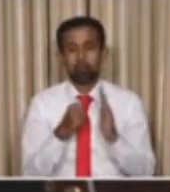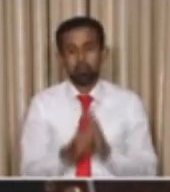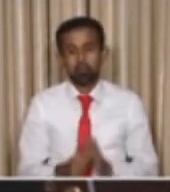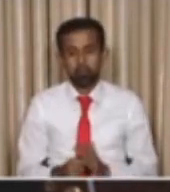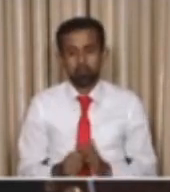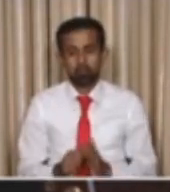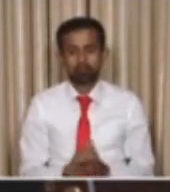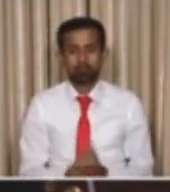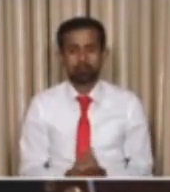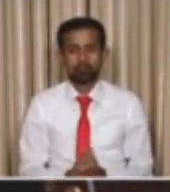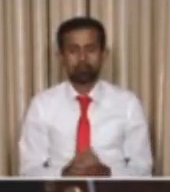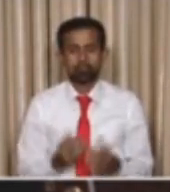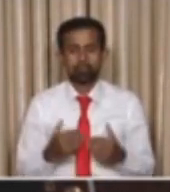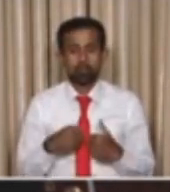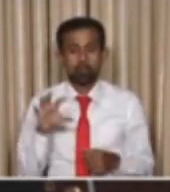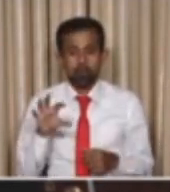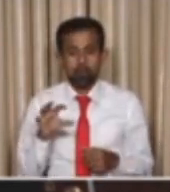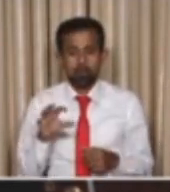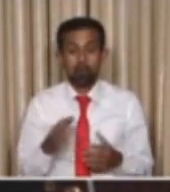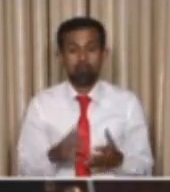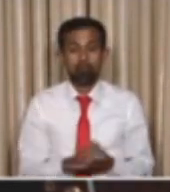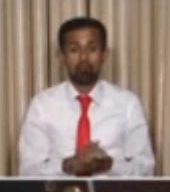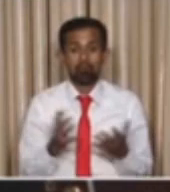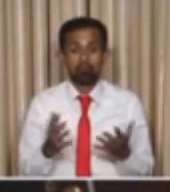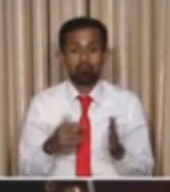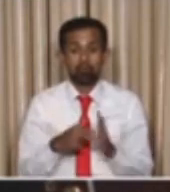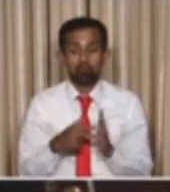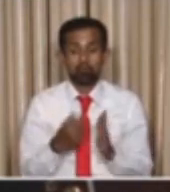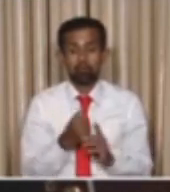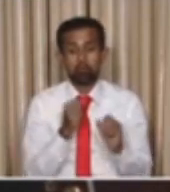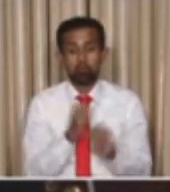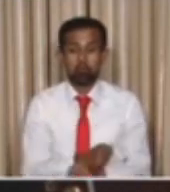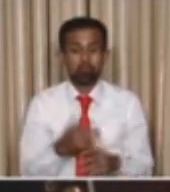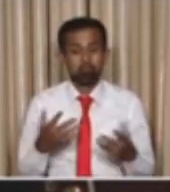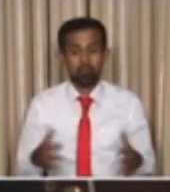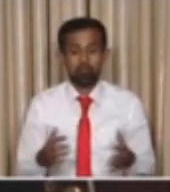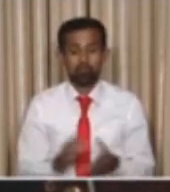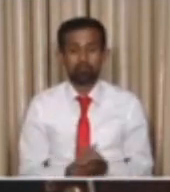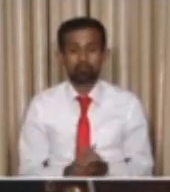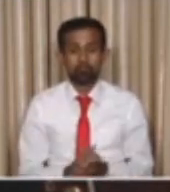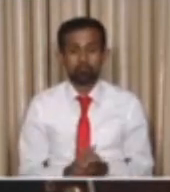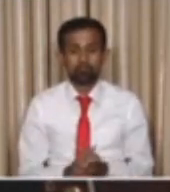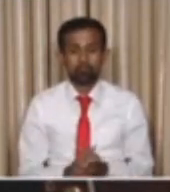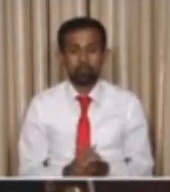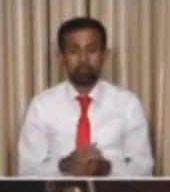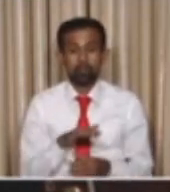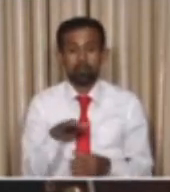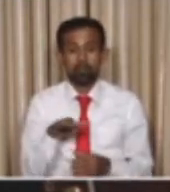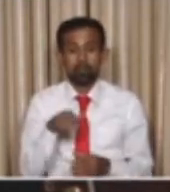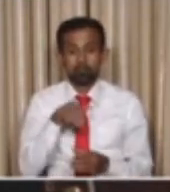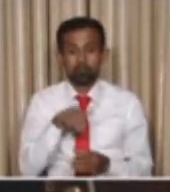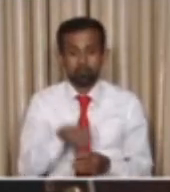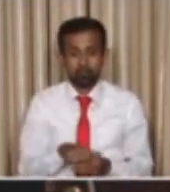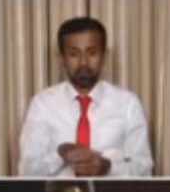ආර්ථික කඩාවැටීම් හමුවේ. අපේ රට ඕනෑමටත් වඩා දැන් ආර්ථික වශයෙන් බංකොලොත් අතර පත්වල තිබෙනවා.